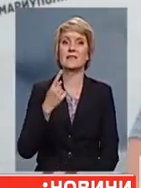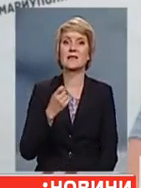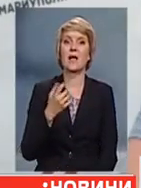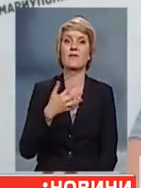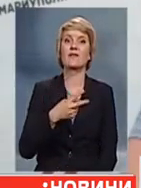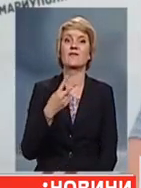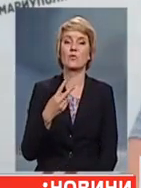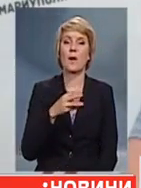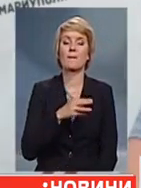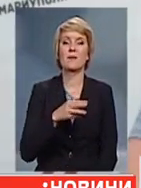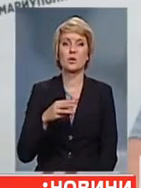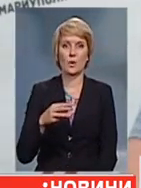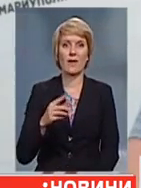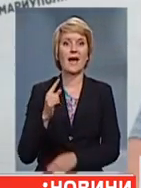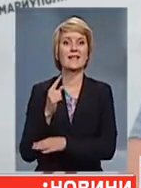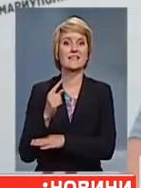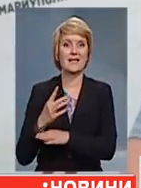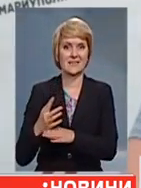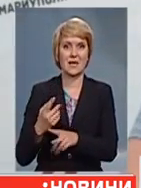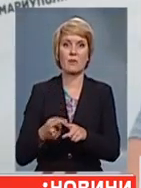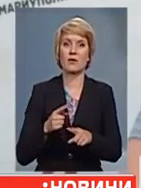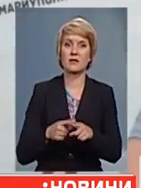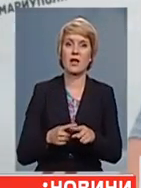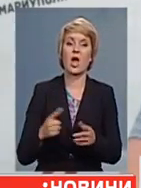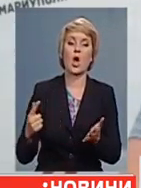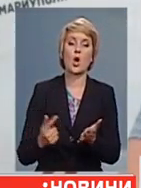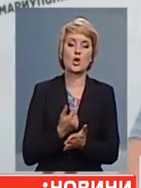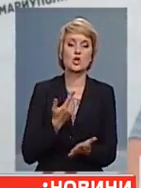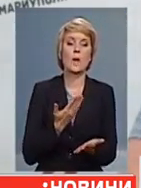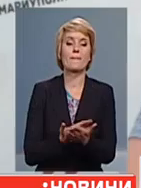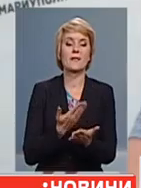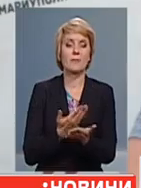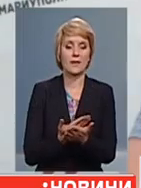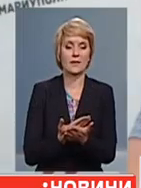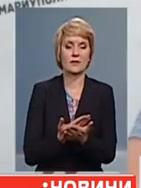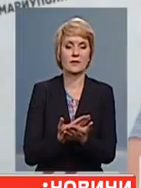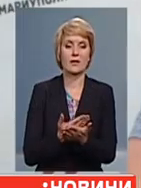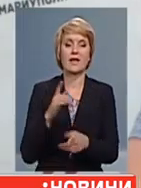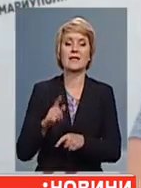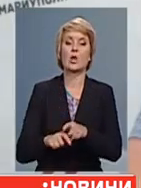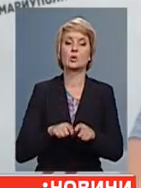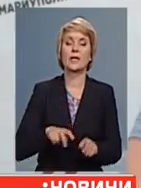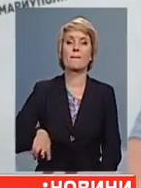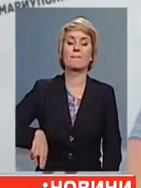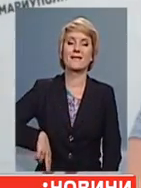152-мм артиллерийские системы, что является очередным ярким примером нарушения минских